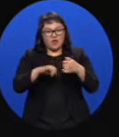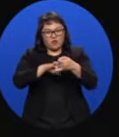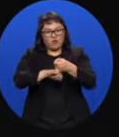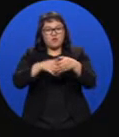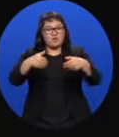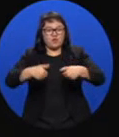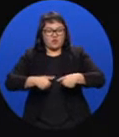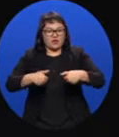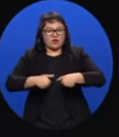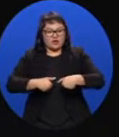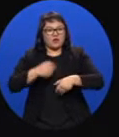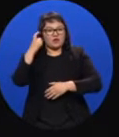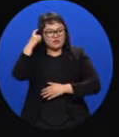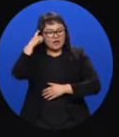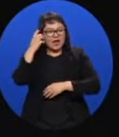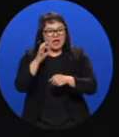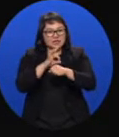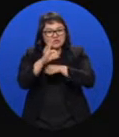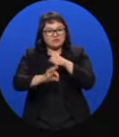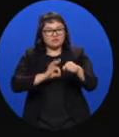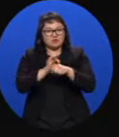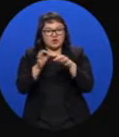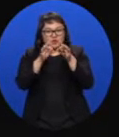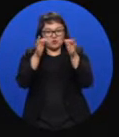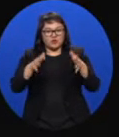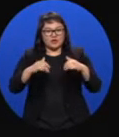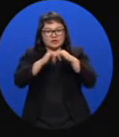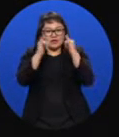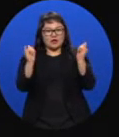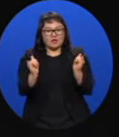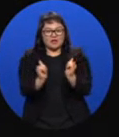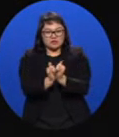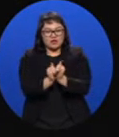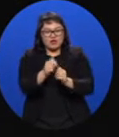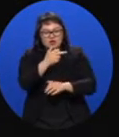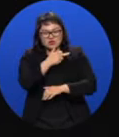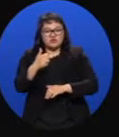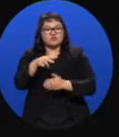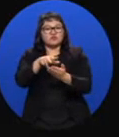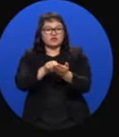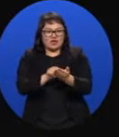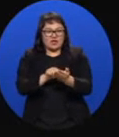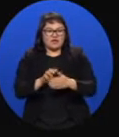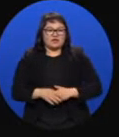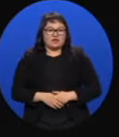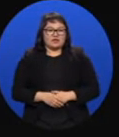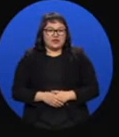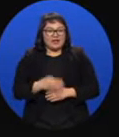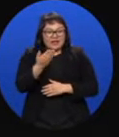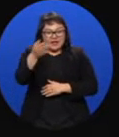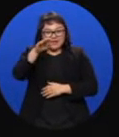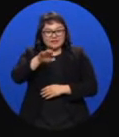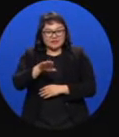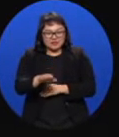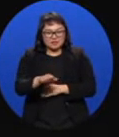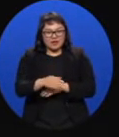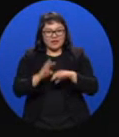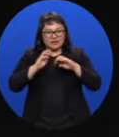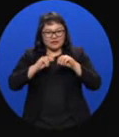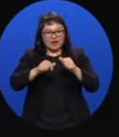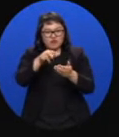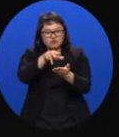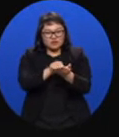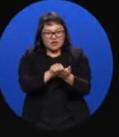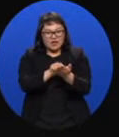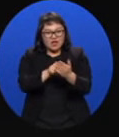합니다. 그것은 지난 10년간 우리 사회의 사회적 합의였습니다. 그렇지만 입지 선정에